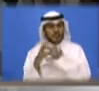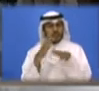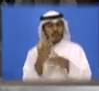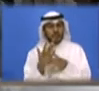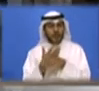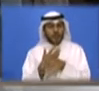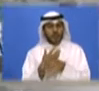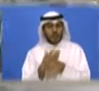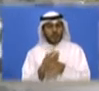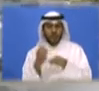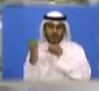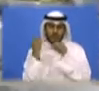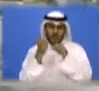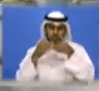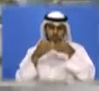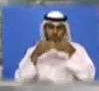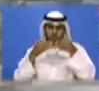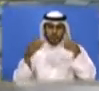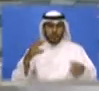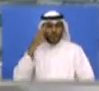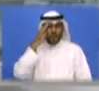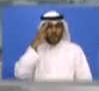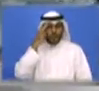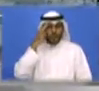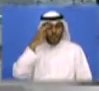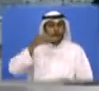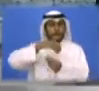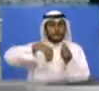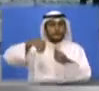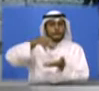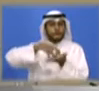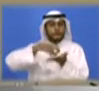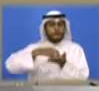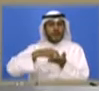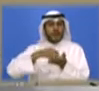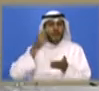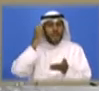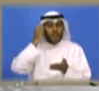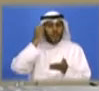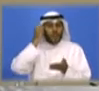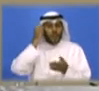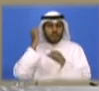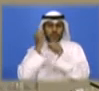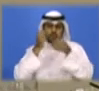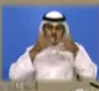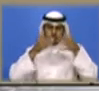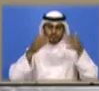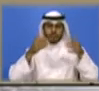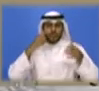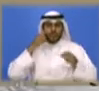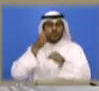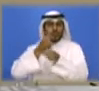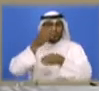التي تقوم بها المملكة العربية السعودية للحرم المكي الشريف. أهم القرارات للموسم